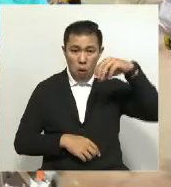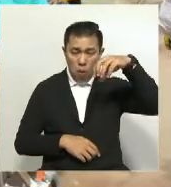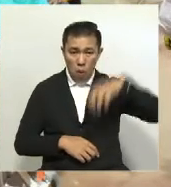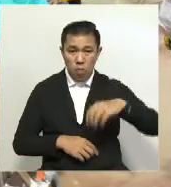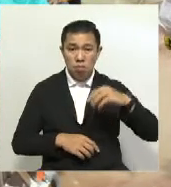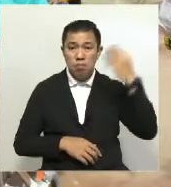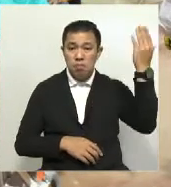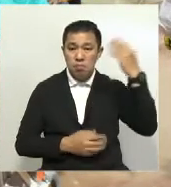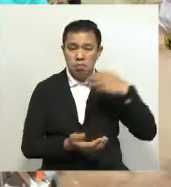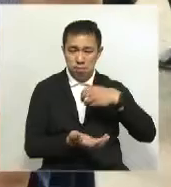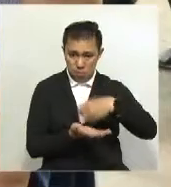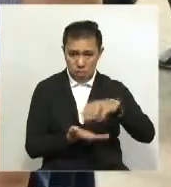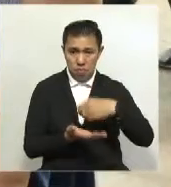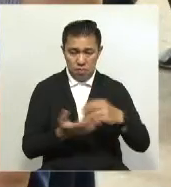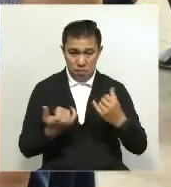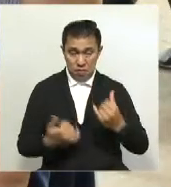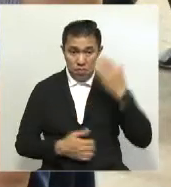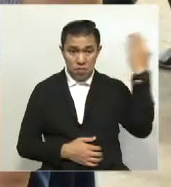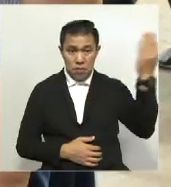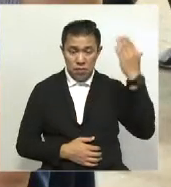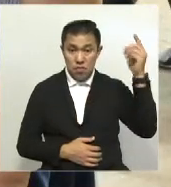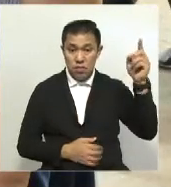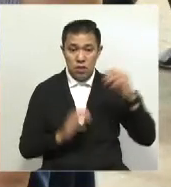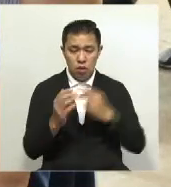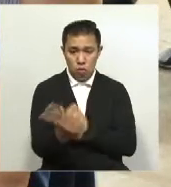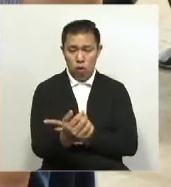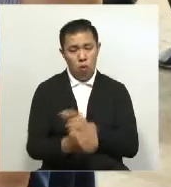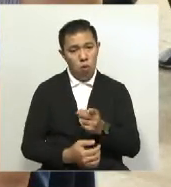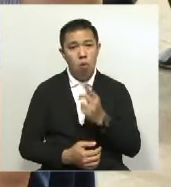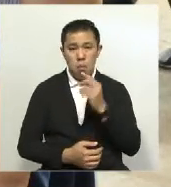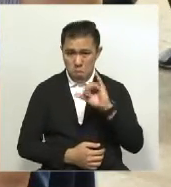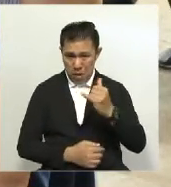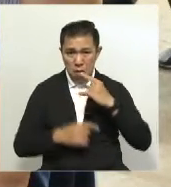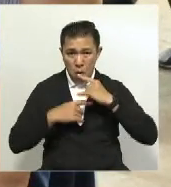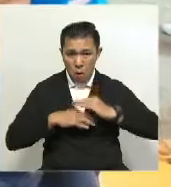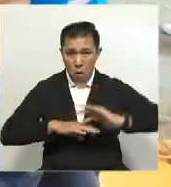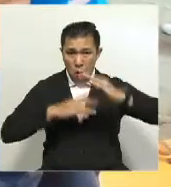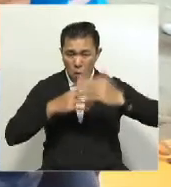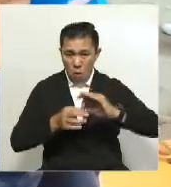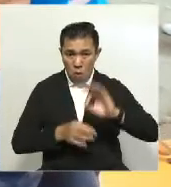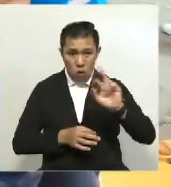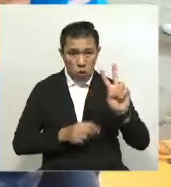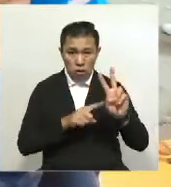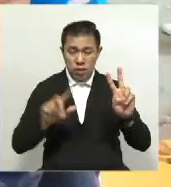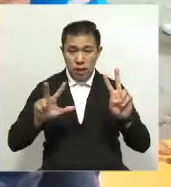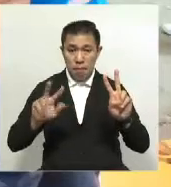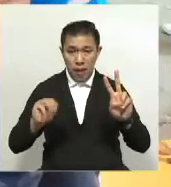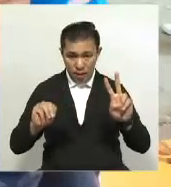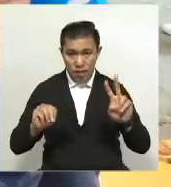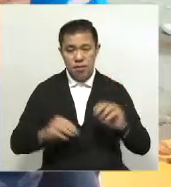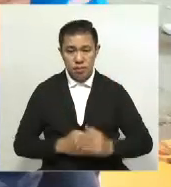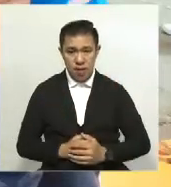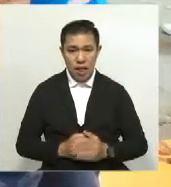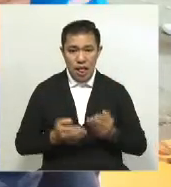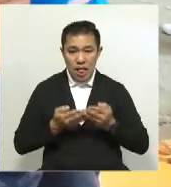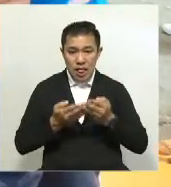ค่ะระบุว่าอากาศที่ภูเก็ตนั้นยังไม่น่าไว้วางใจคลื่นลมอาจจะสูงถึง 2-3 เมตรเพราะฉะนั้นแล้ว